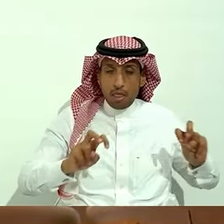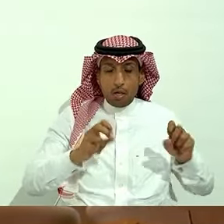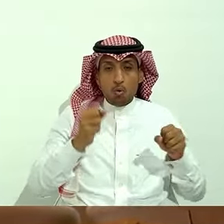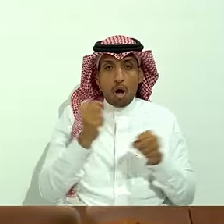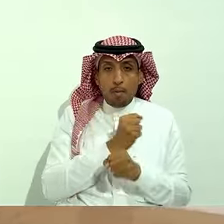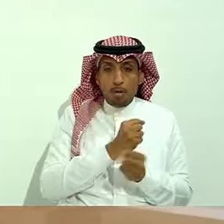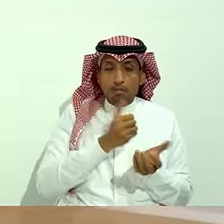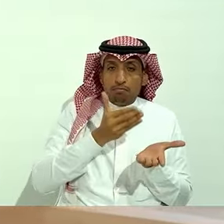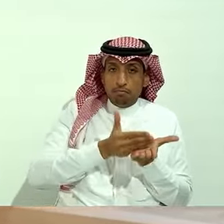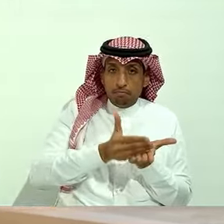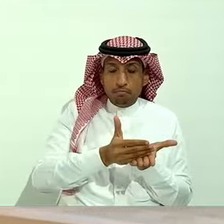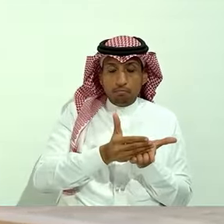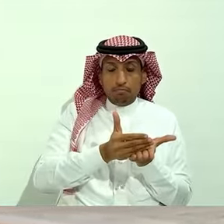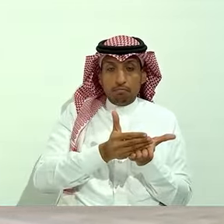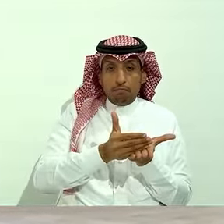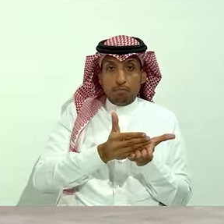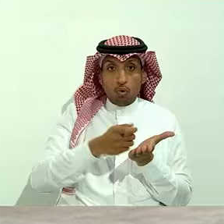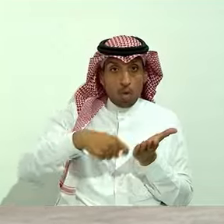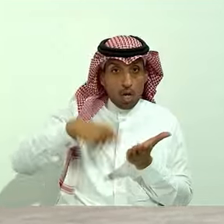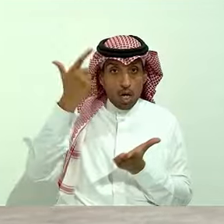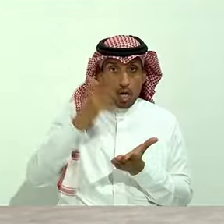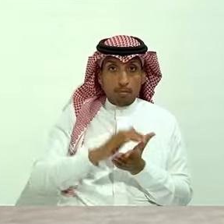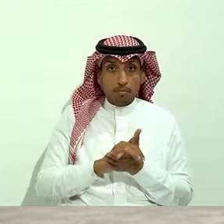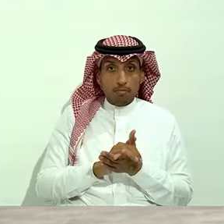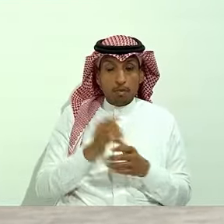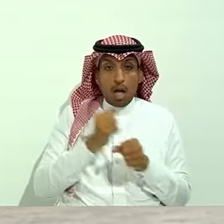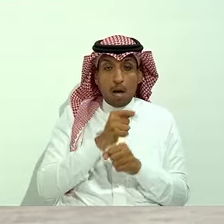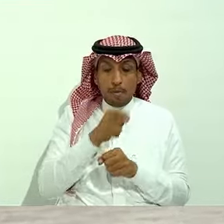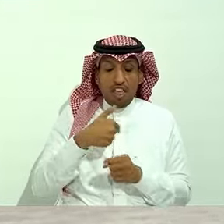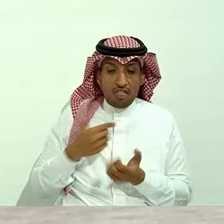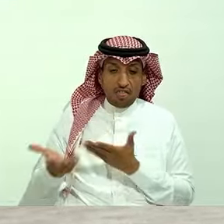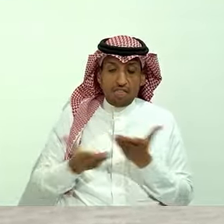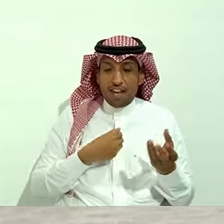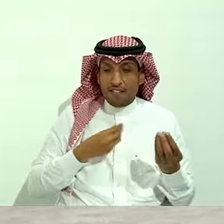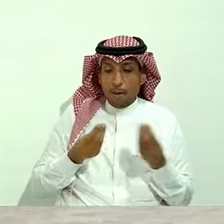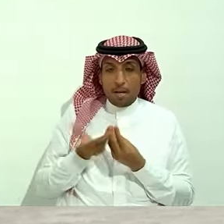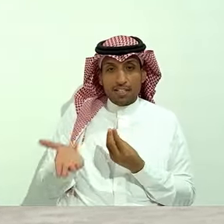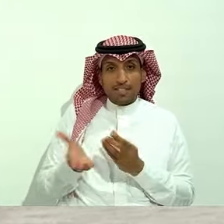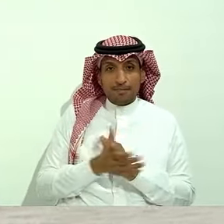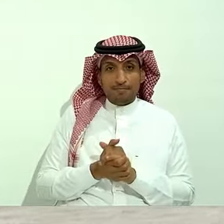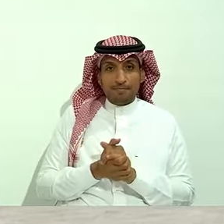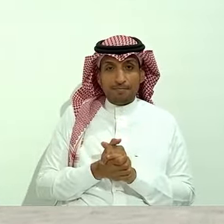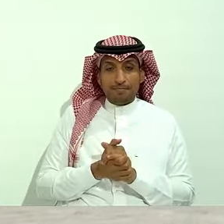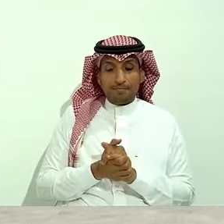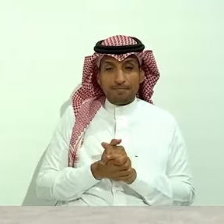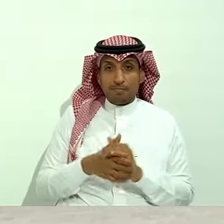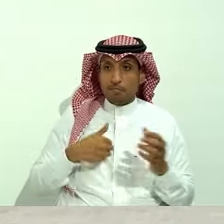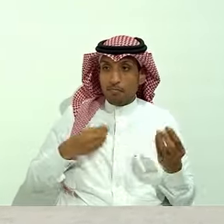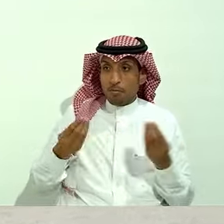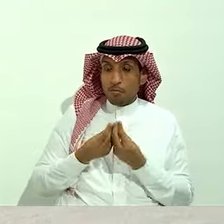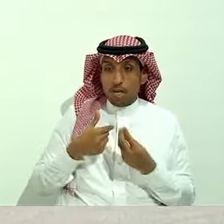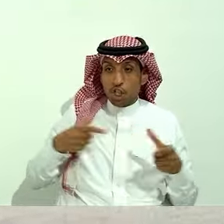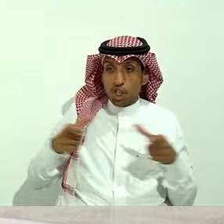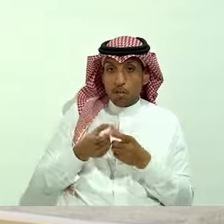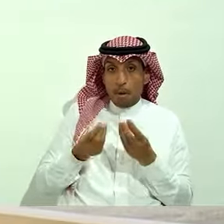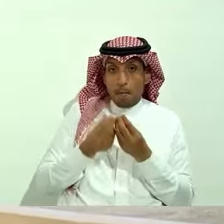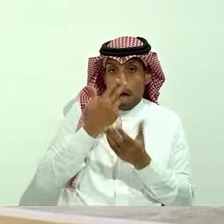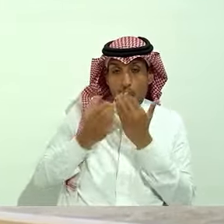وجهد وقيمة هي ضيفتنا في الجلسة القادمة. أنا تشرفت أني أدير معها جلسة من